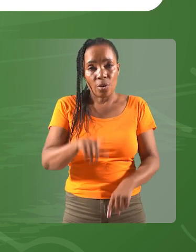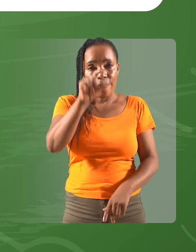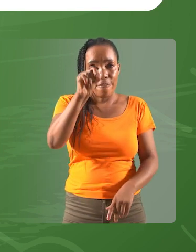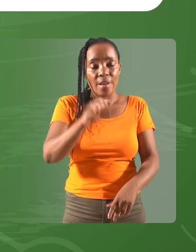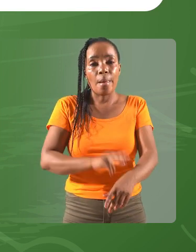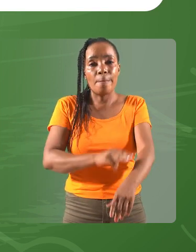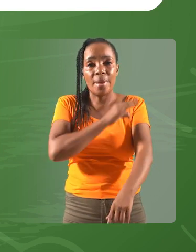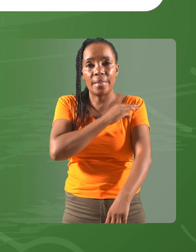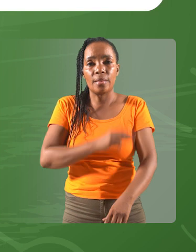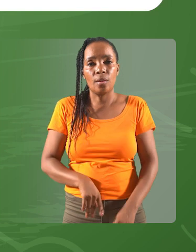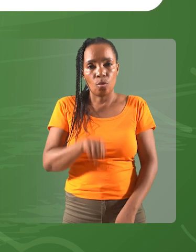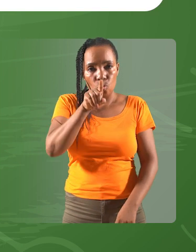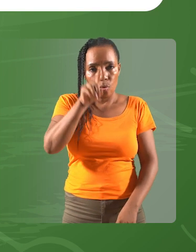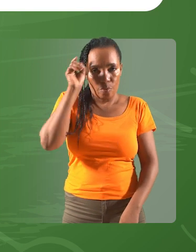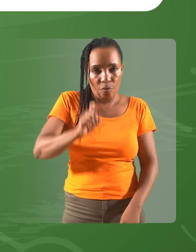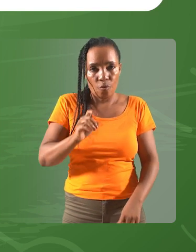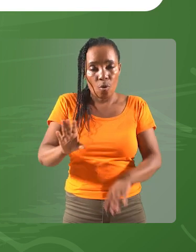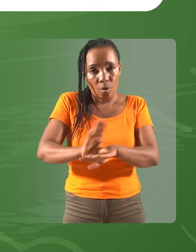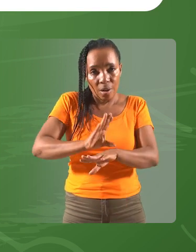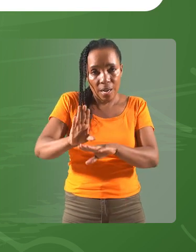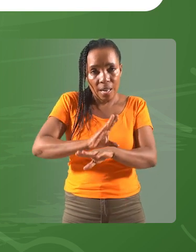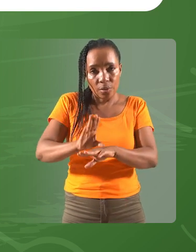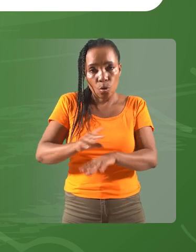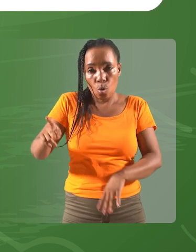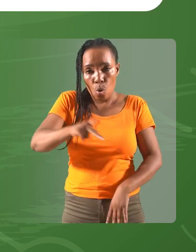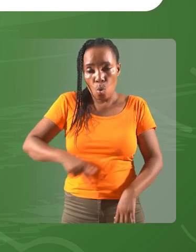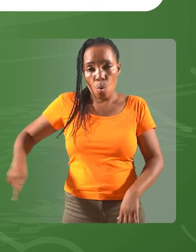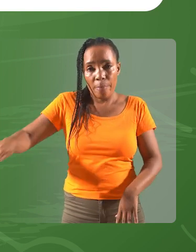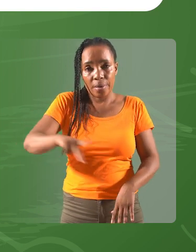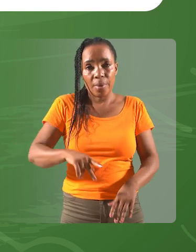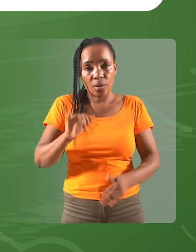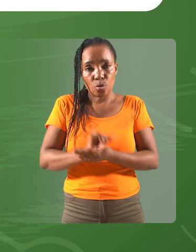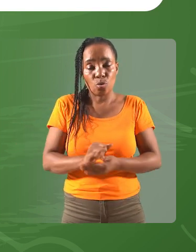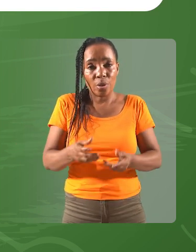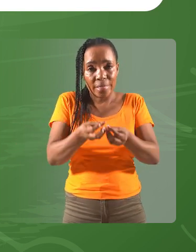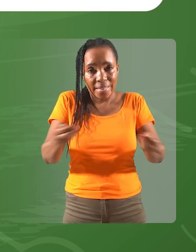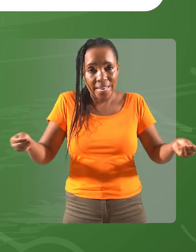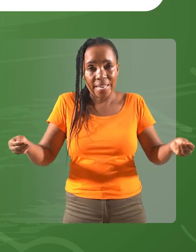large. Calcule le périmètre du terrain.